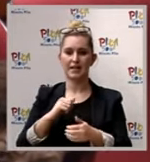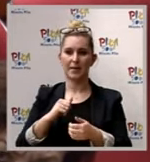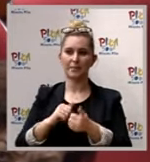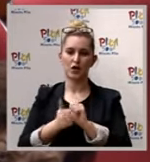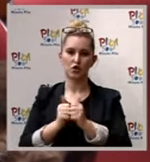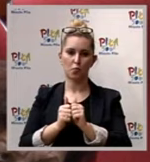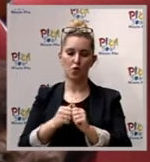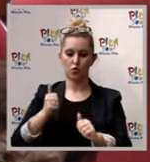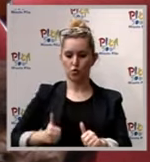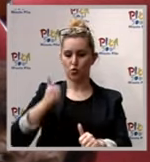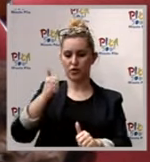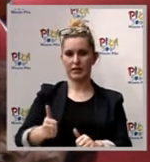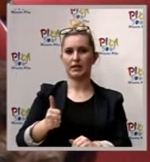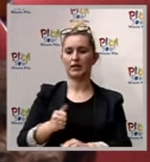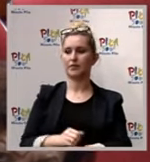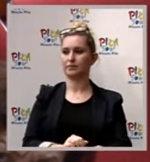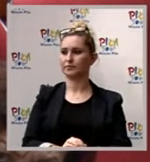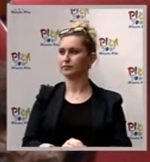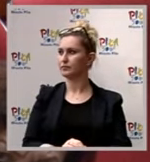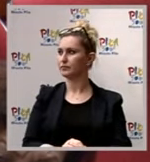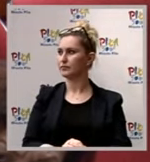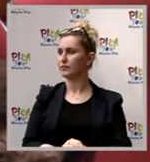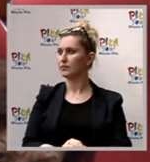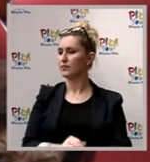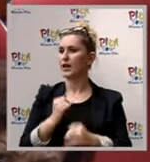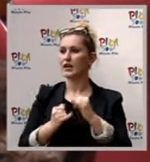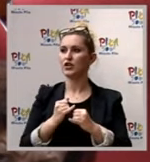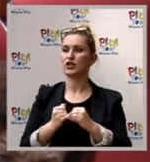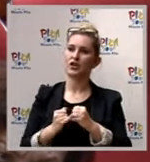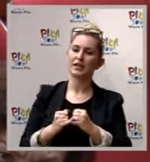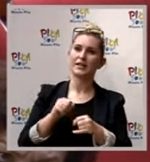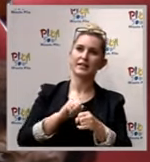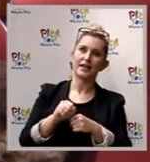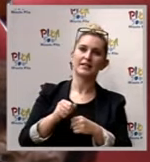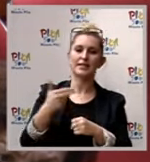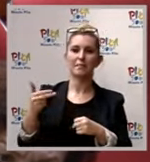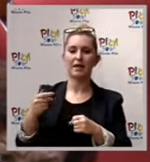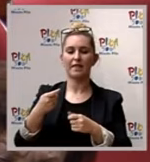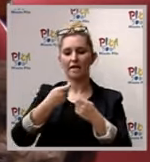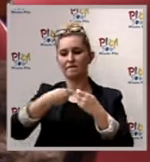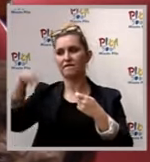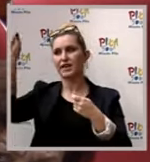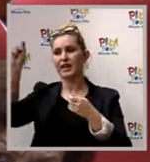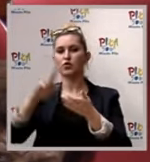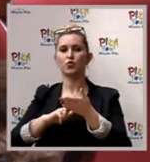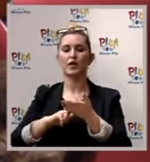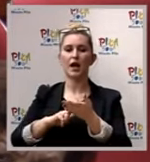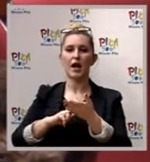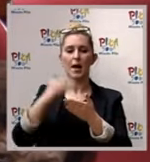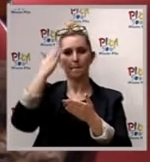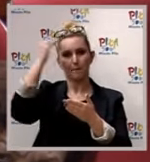Turystyki, gdy chodzi o wyjazd na te Mistrzostwa Świata. Mistrzostwa Świata są